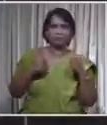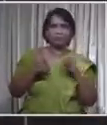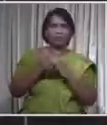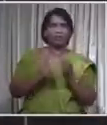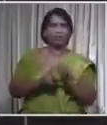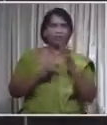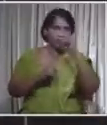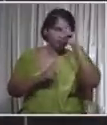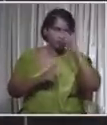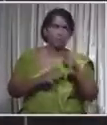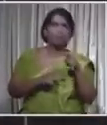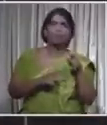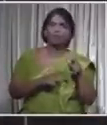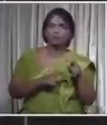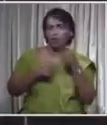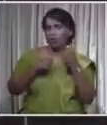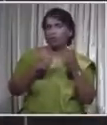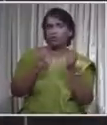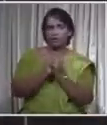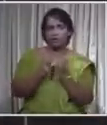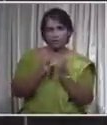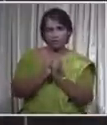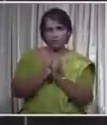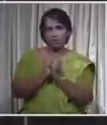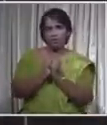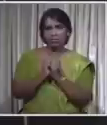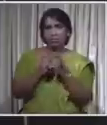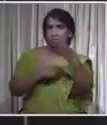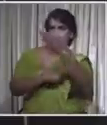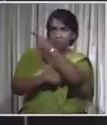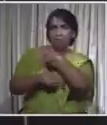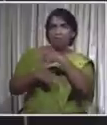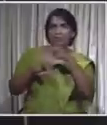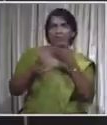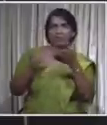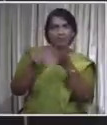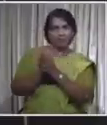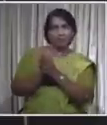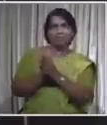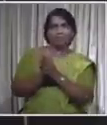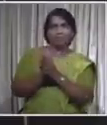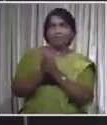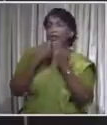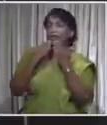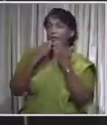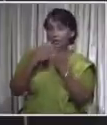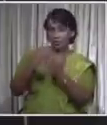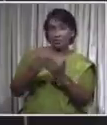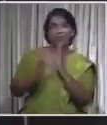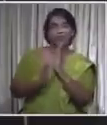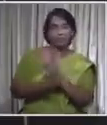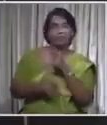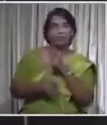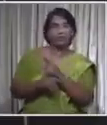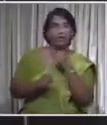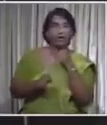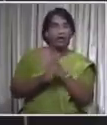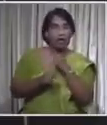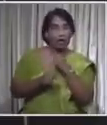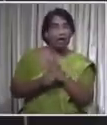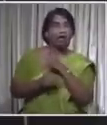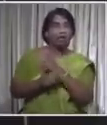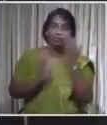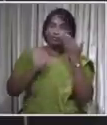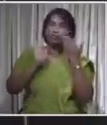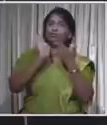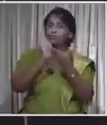ප්‍රේමදාස මහත්තයාක හොඳට කරා ඒගාගේ සහයෝගය ටික මෙතන ඉන්නවා ඒකටන්ට ස්තුතිවන්ත වෙනවා මොකද ආණ්ඩුවට අඩු ගානේ